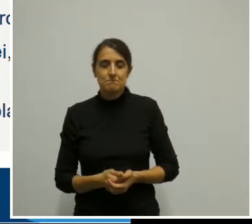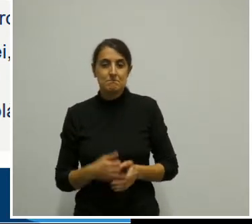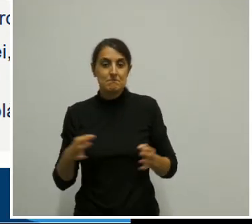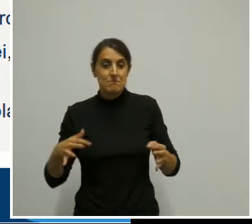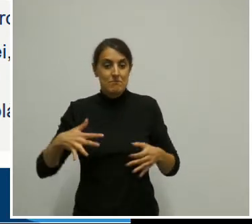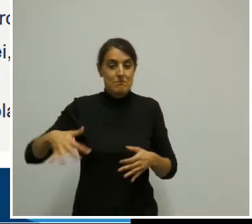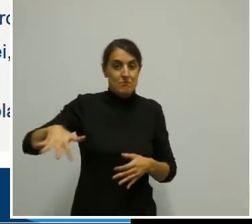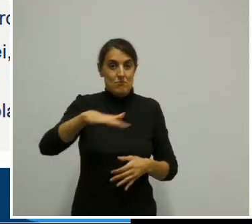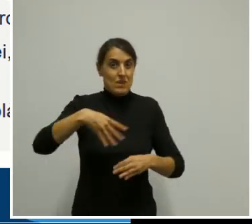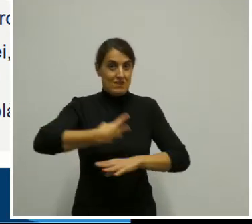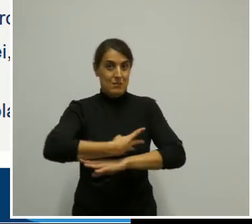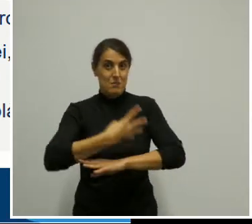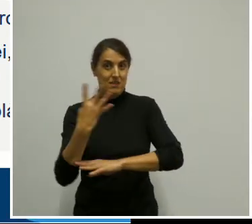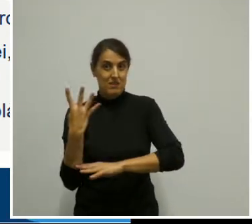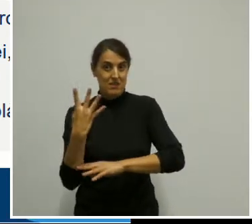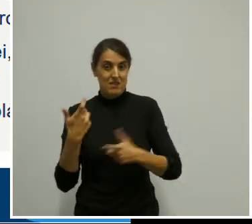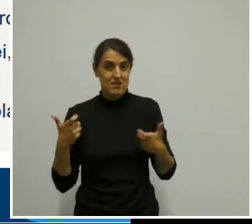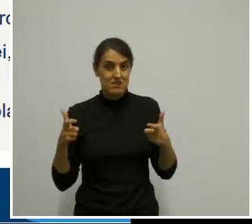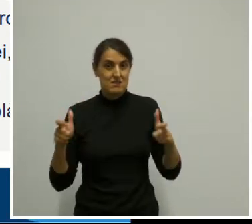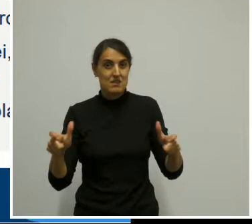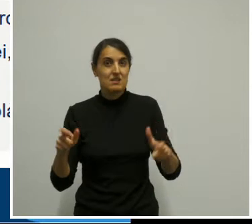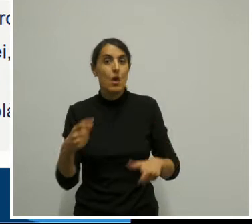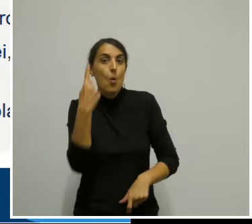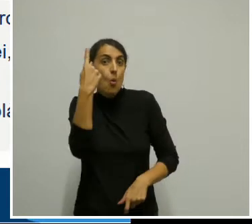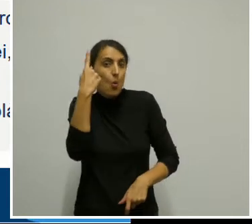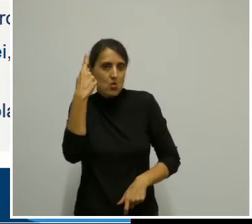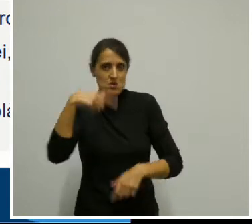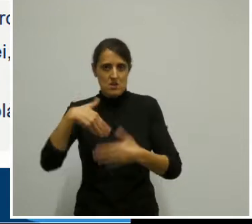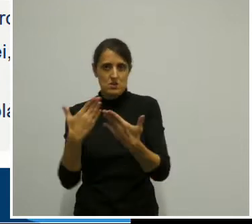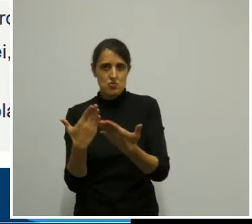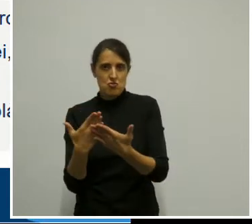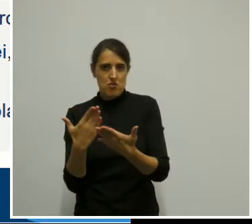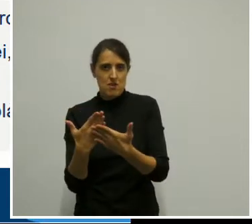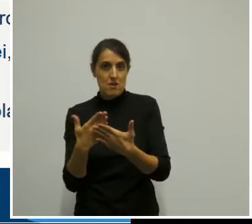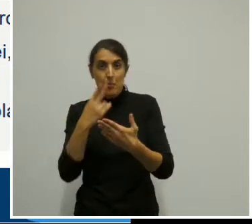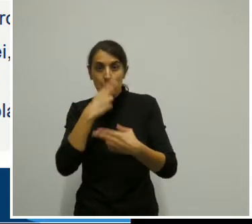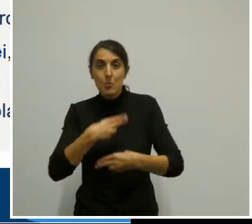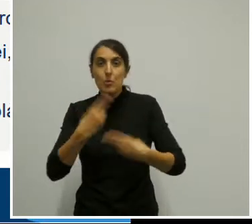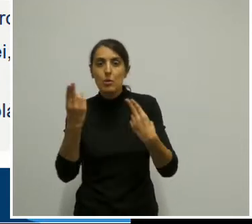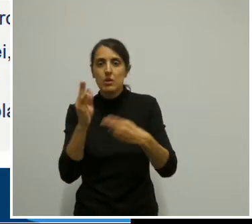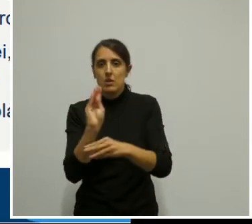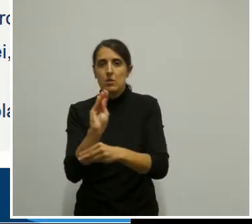hi ha un d'educació especial públic.